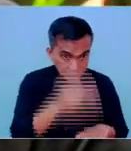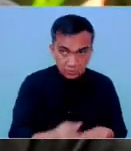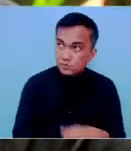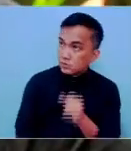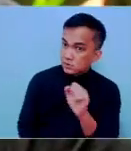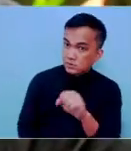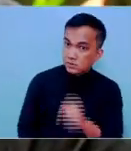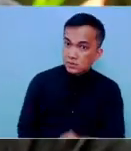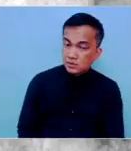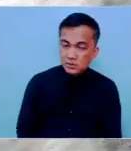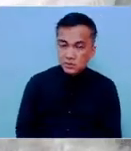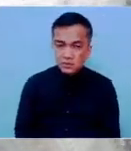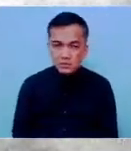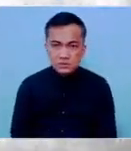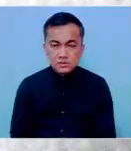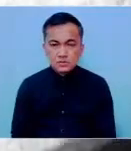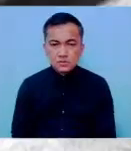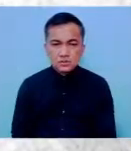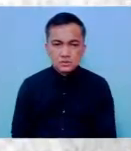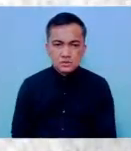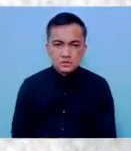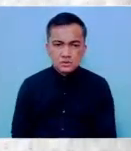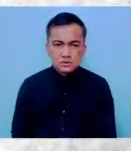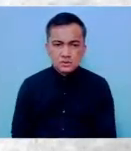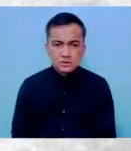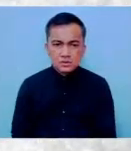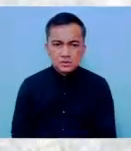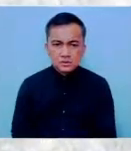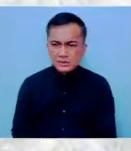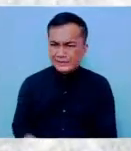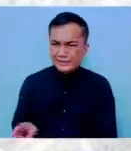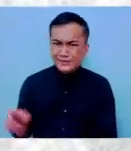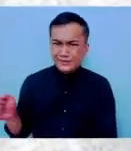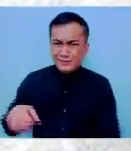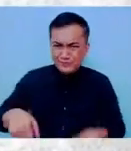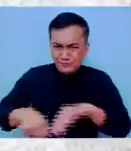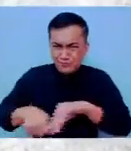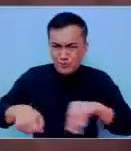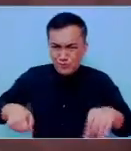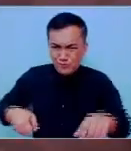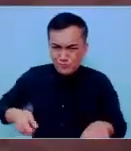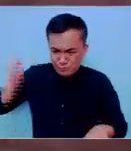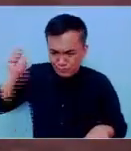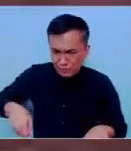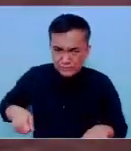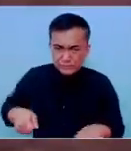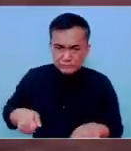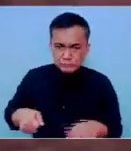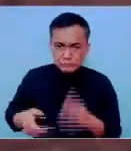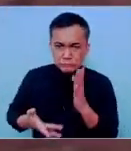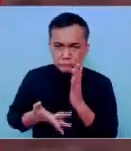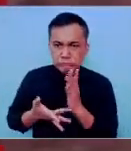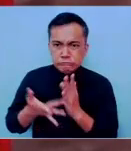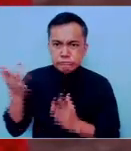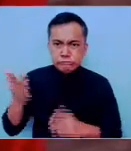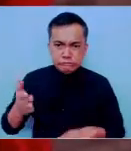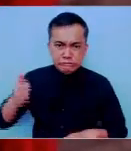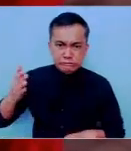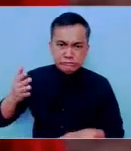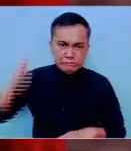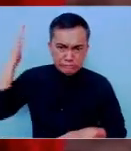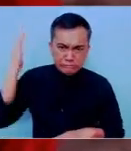nag-prepare ko ng kwan Una yung gulo namin na Talagang matalas ginan ko with my right hand muna